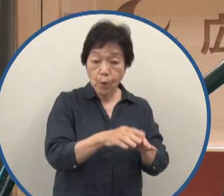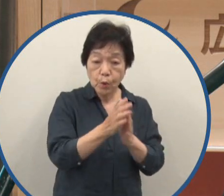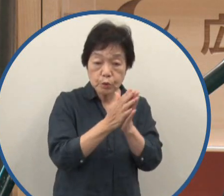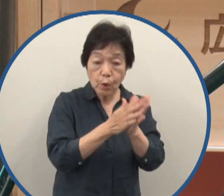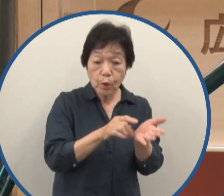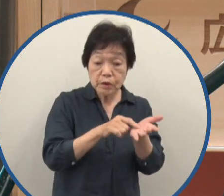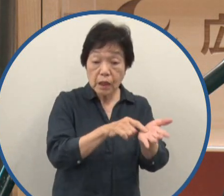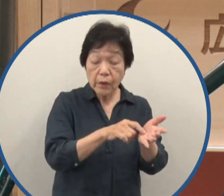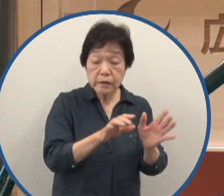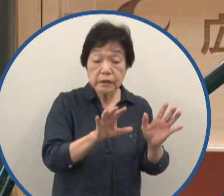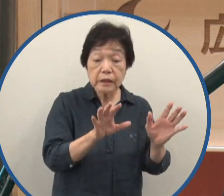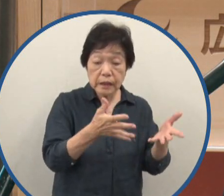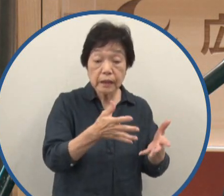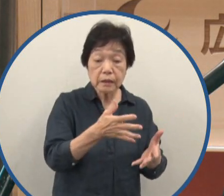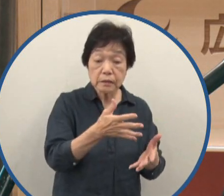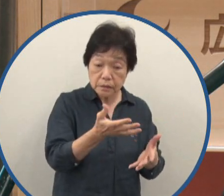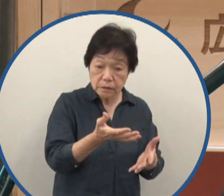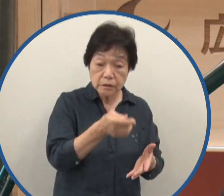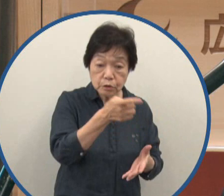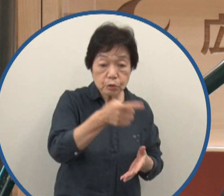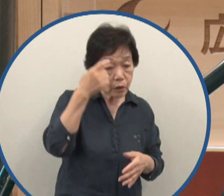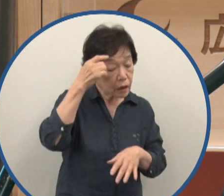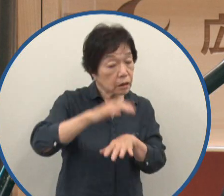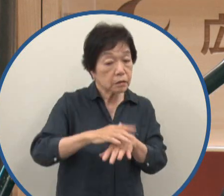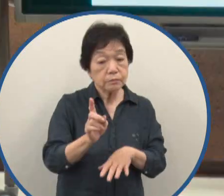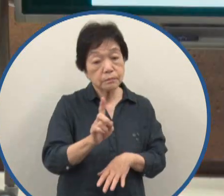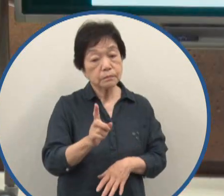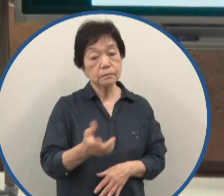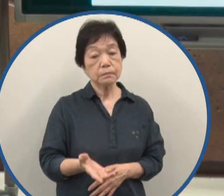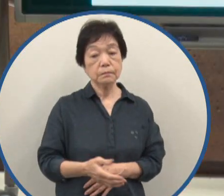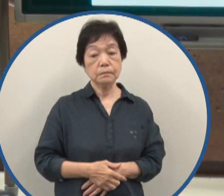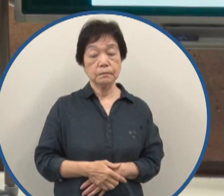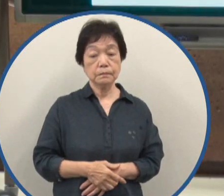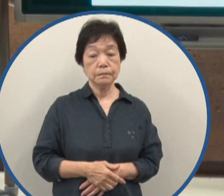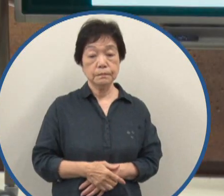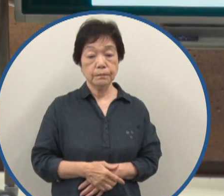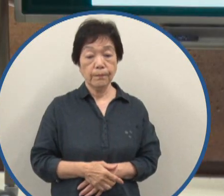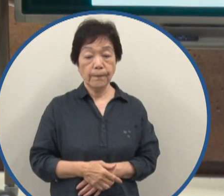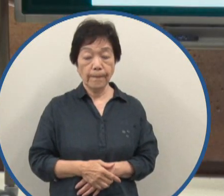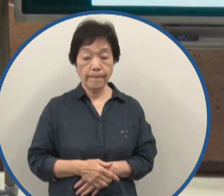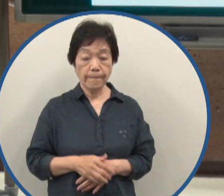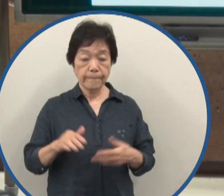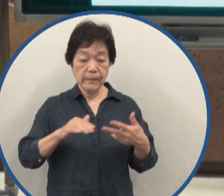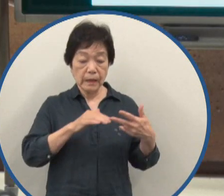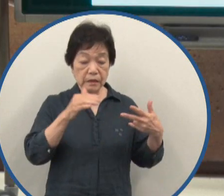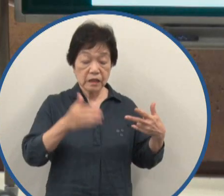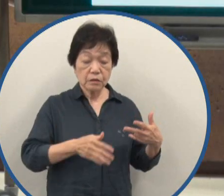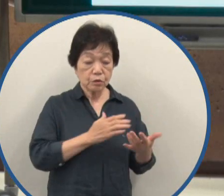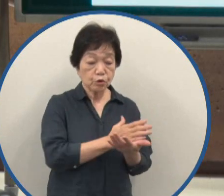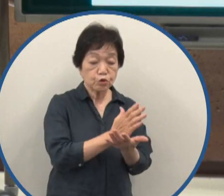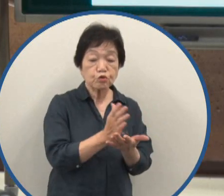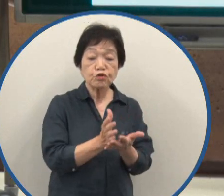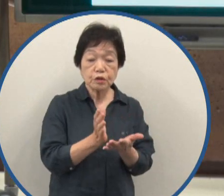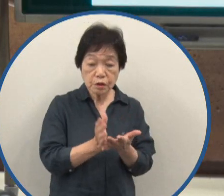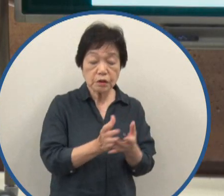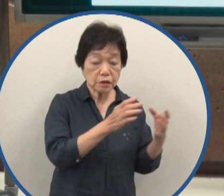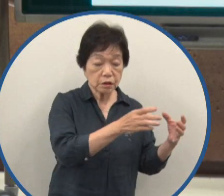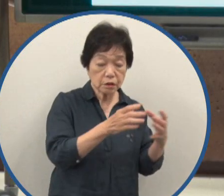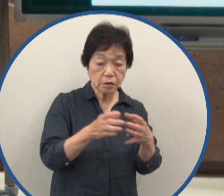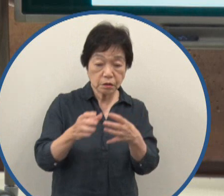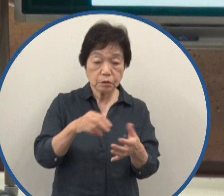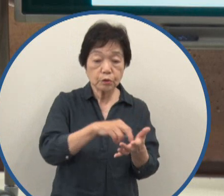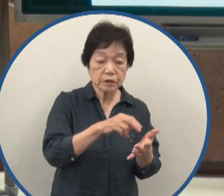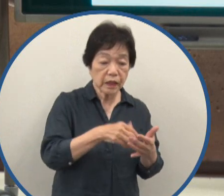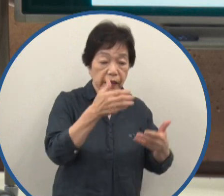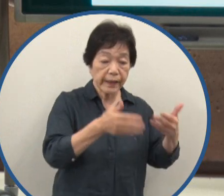ない、なんかそこの考え方っていうのはいかがですか。 はい、あの施設の種類としてのカテゴリーとして、